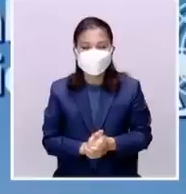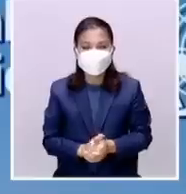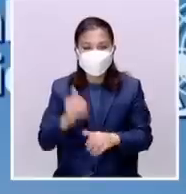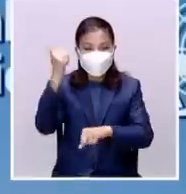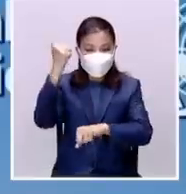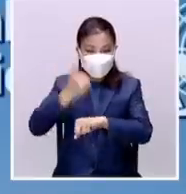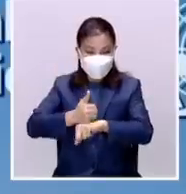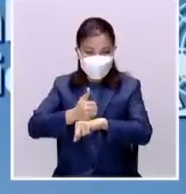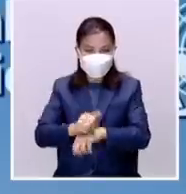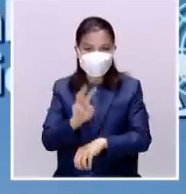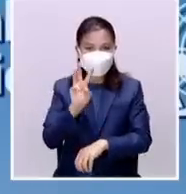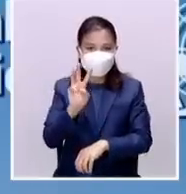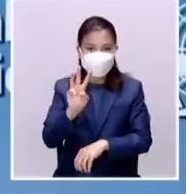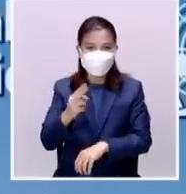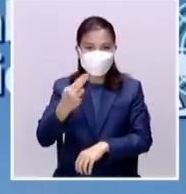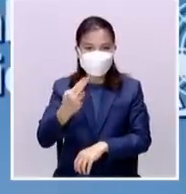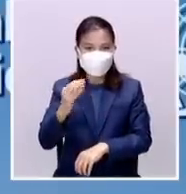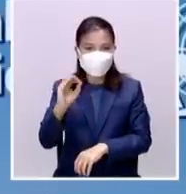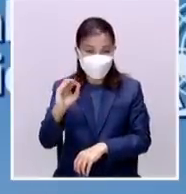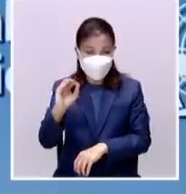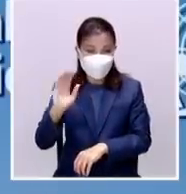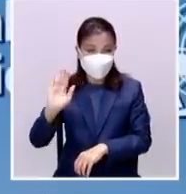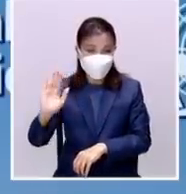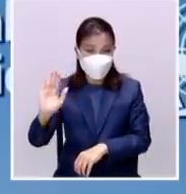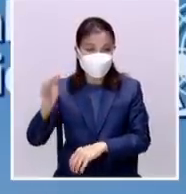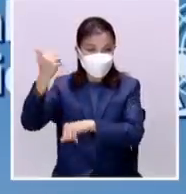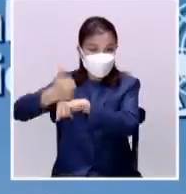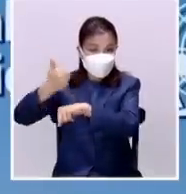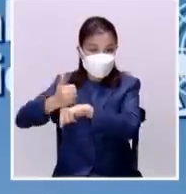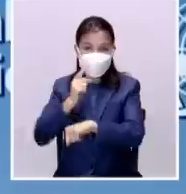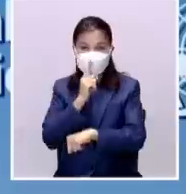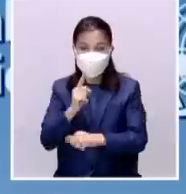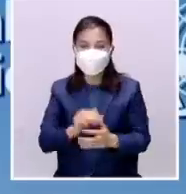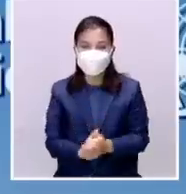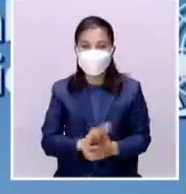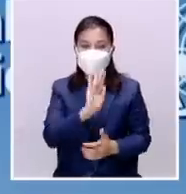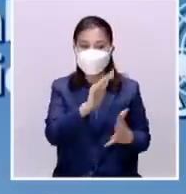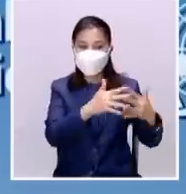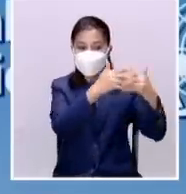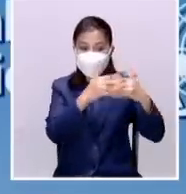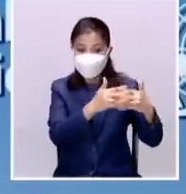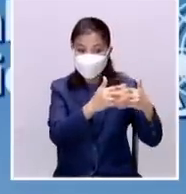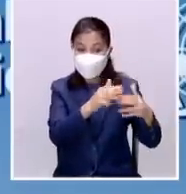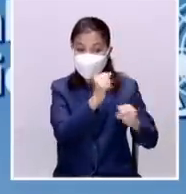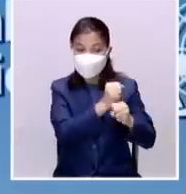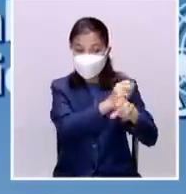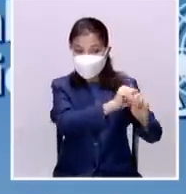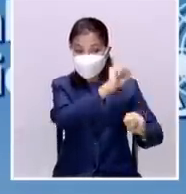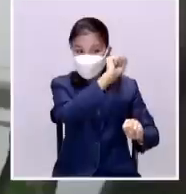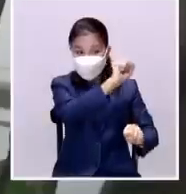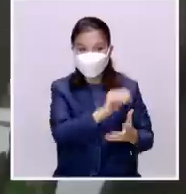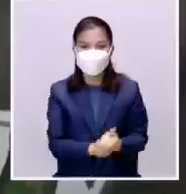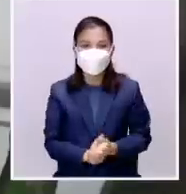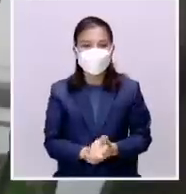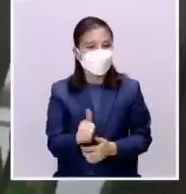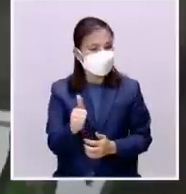ยการของ WHO หรือว่าองค์การอนามัยโลกก็ทวีตข้อความค่ะว่าความเคลื่อนไหวของสหรัฐครั้งนี้ถือว่าเป็นช่วงเวลาที่น่าจดจำ